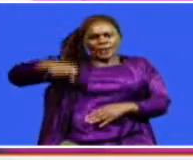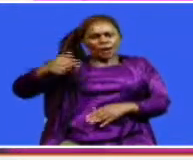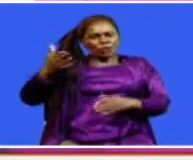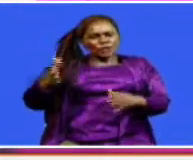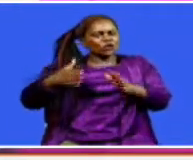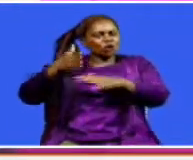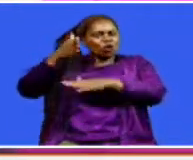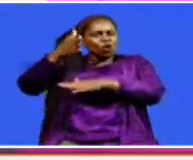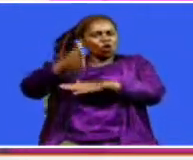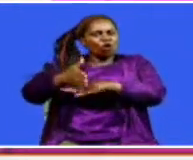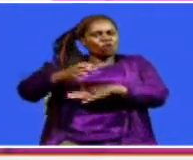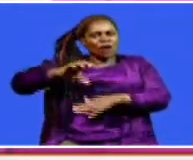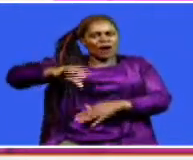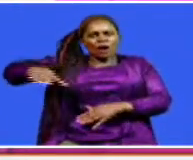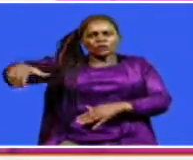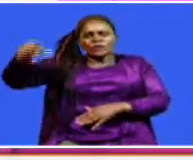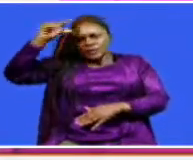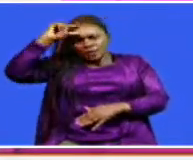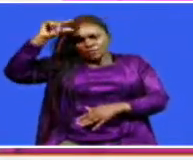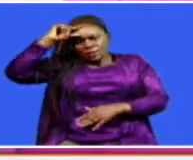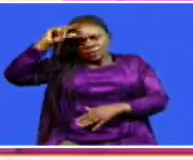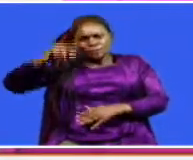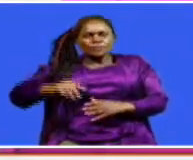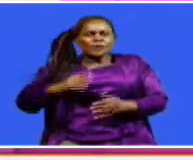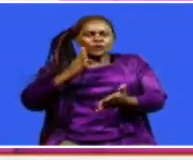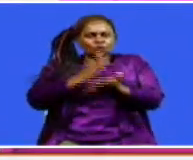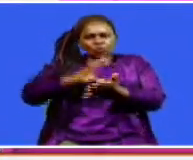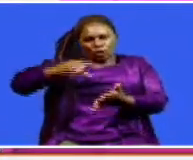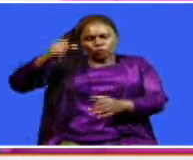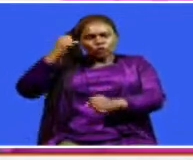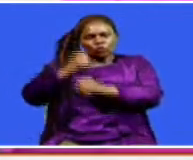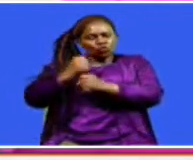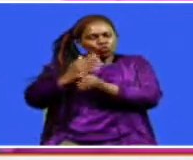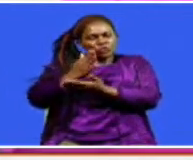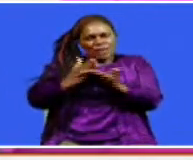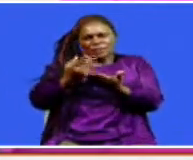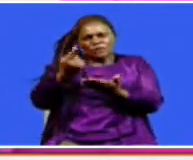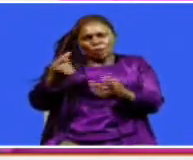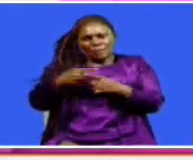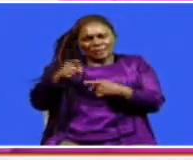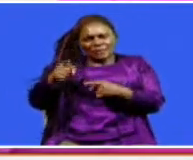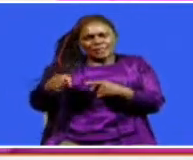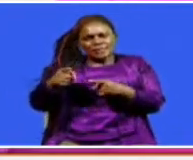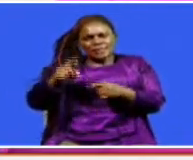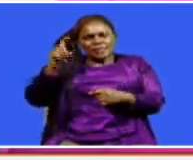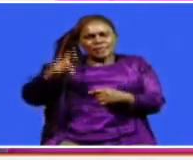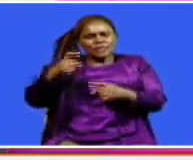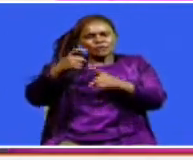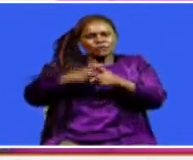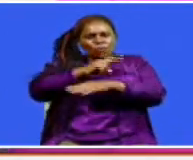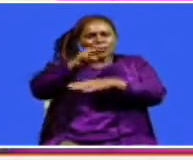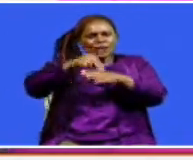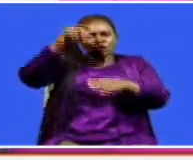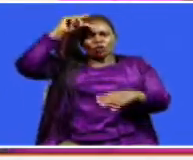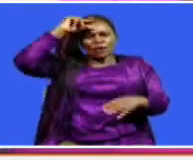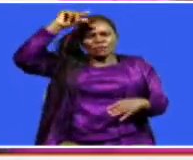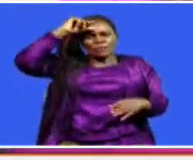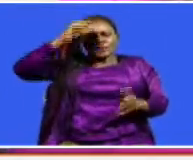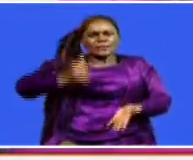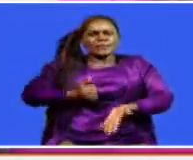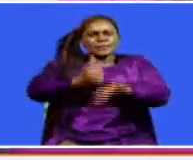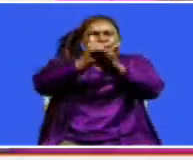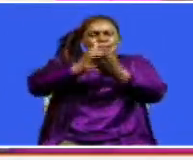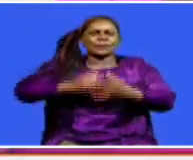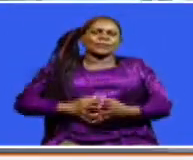imepita ile kazi ambayo kaunti inaweza fanya. Ijapokuwa kaunti itafanya ile kitafanya, lakini hii msaada unahitajika kutoka kwa serikali kuu.